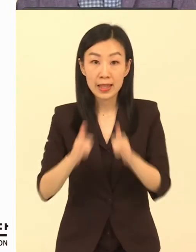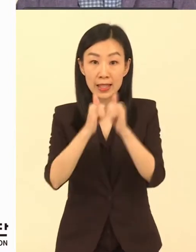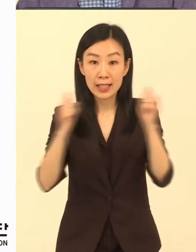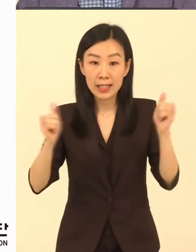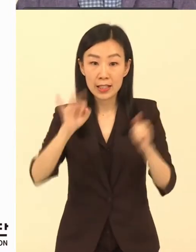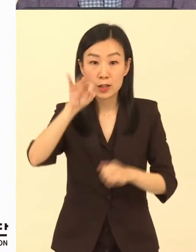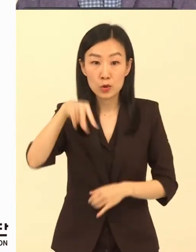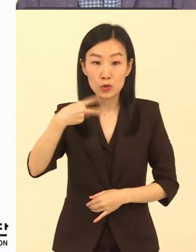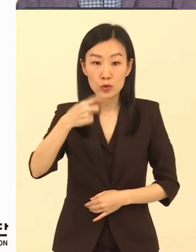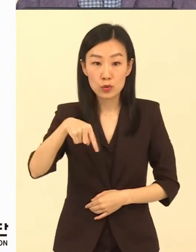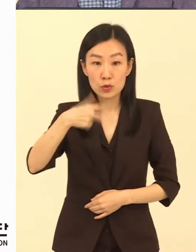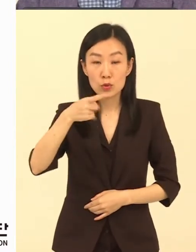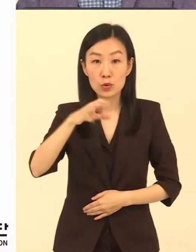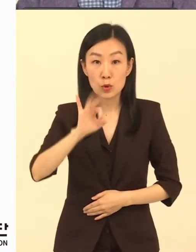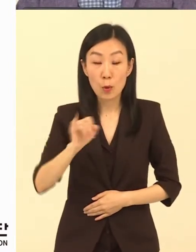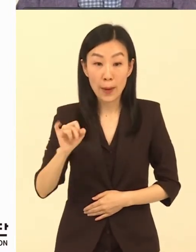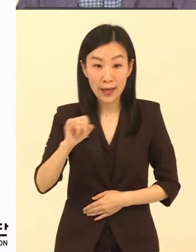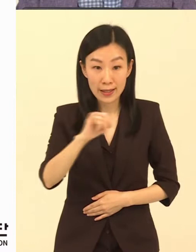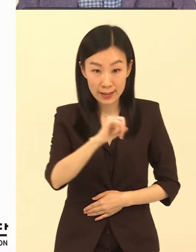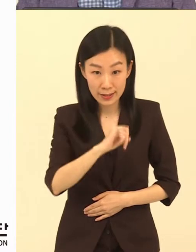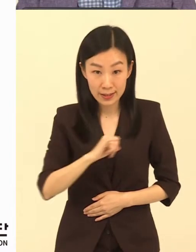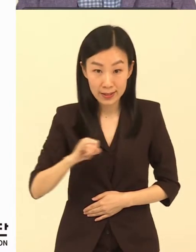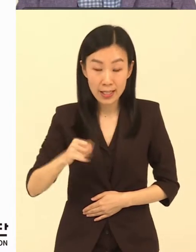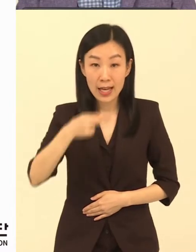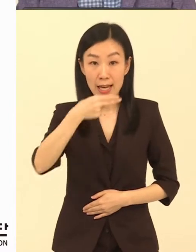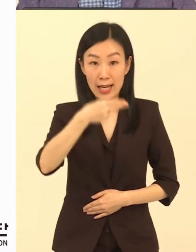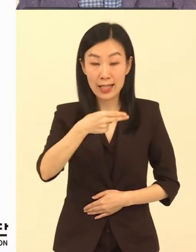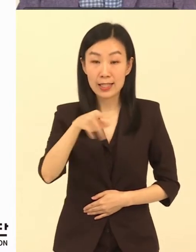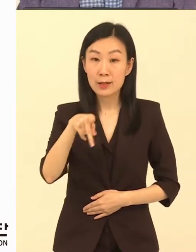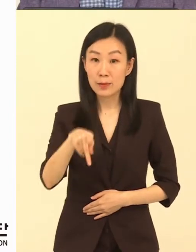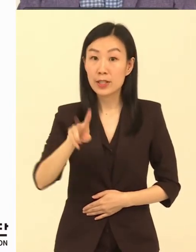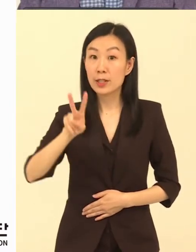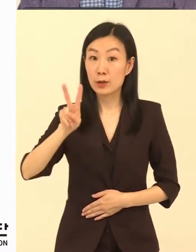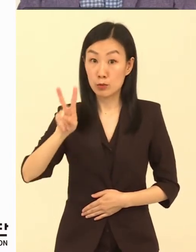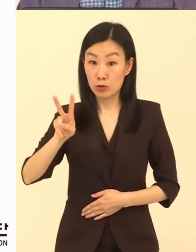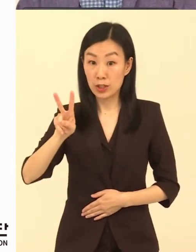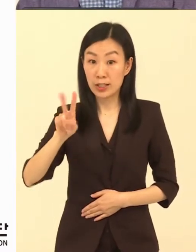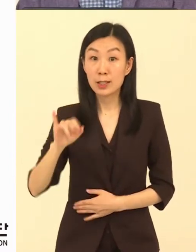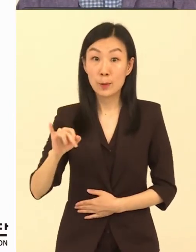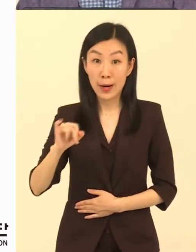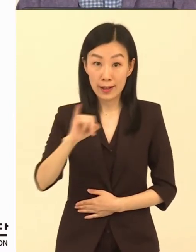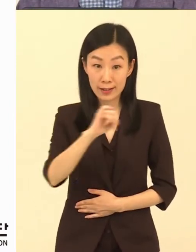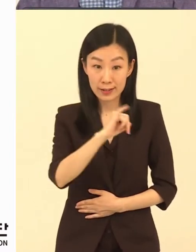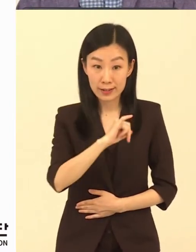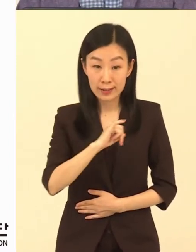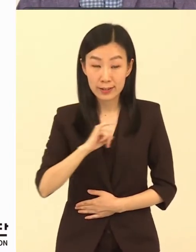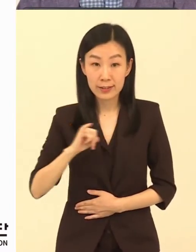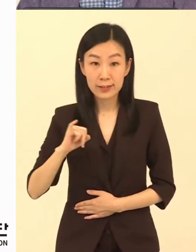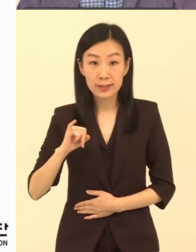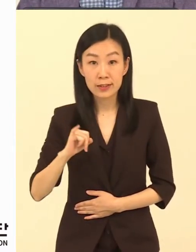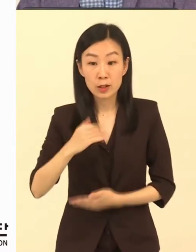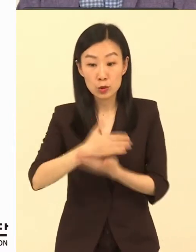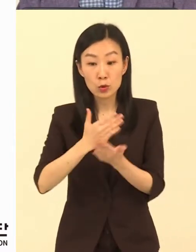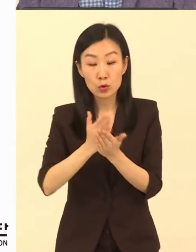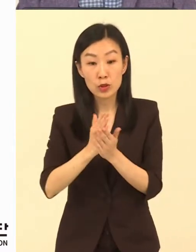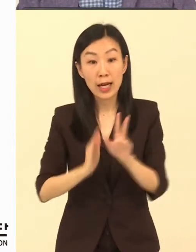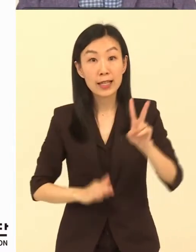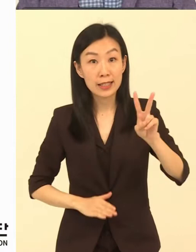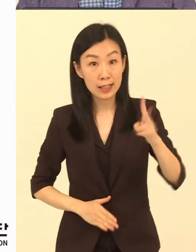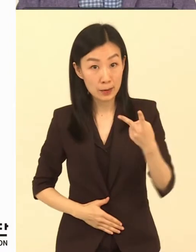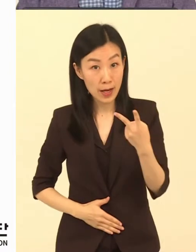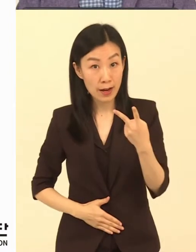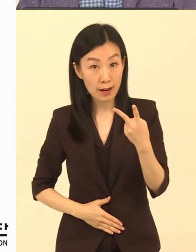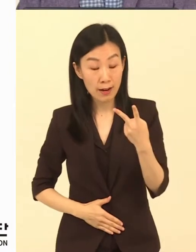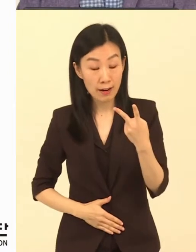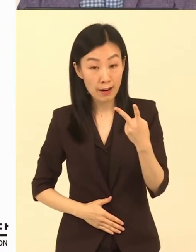인유두종 바이러스, 휴먼 파필로마 바이러스, HPV라고 하는 것은 대개 약 200여 종이 존재하는